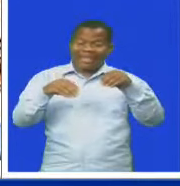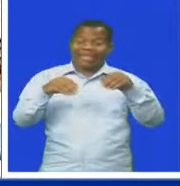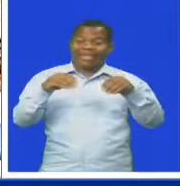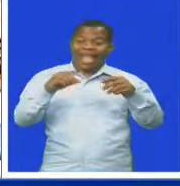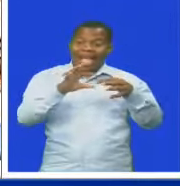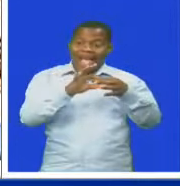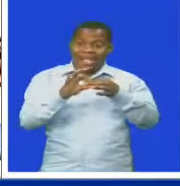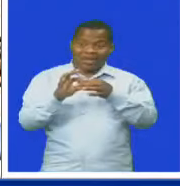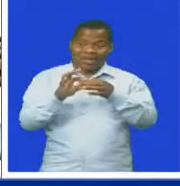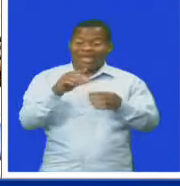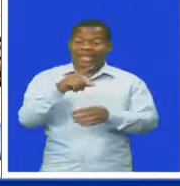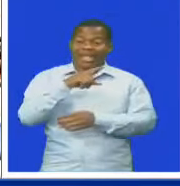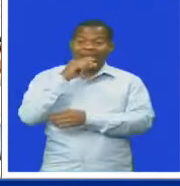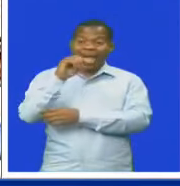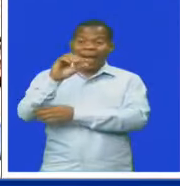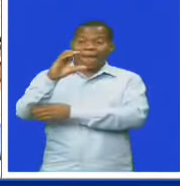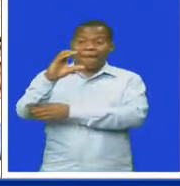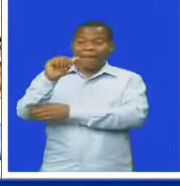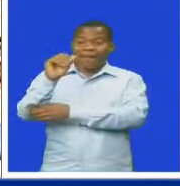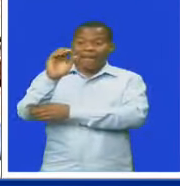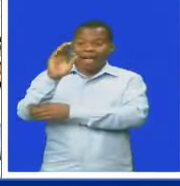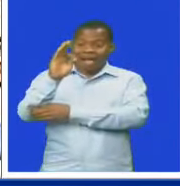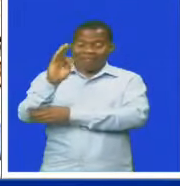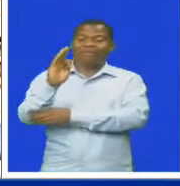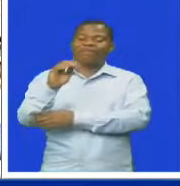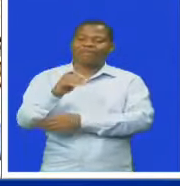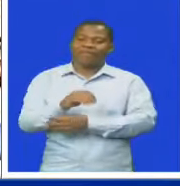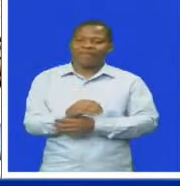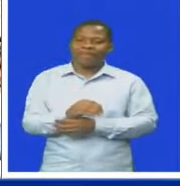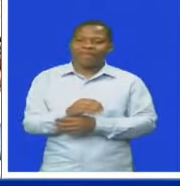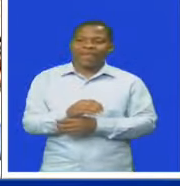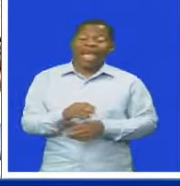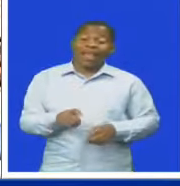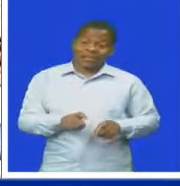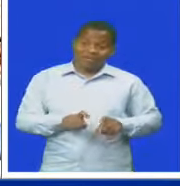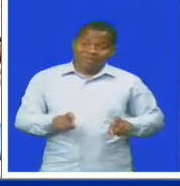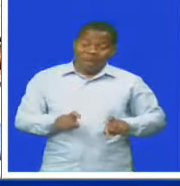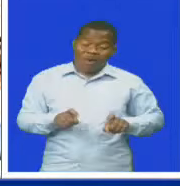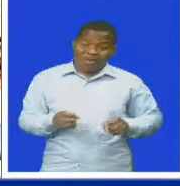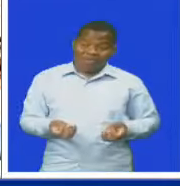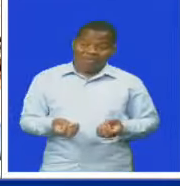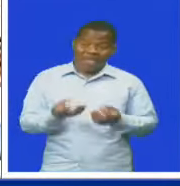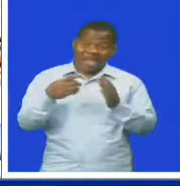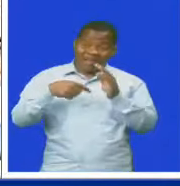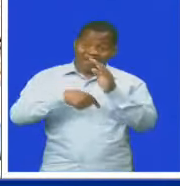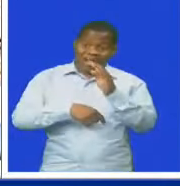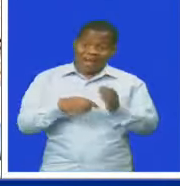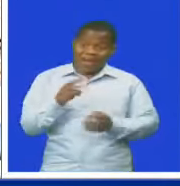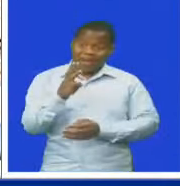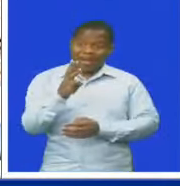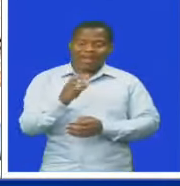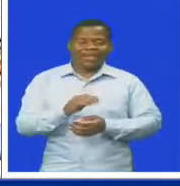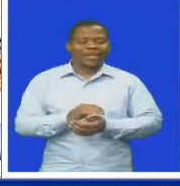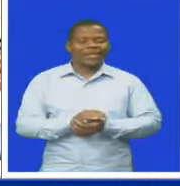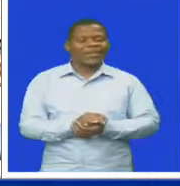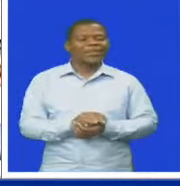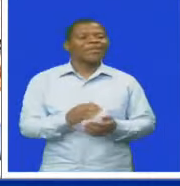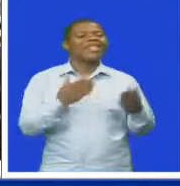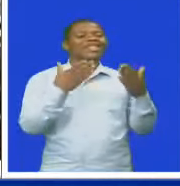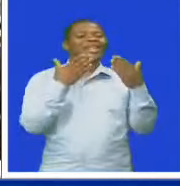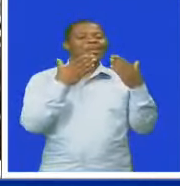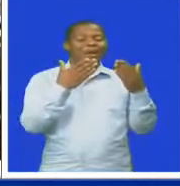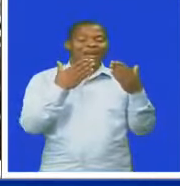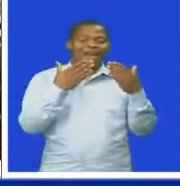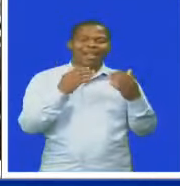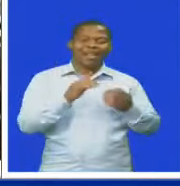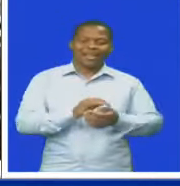ibhola khona lapha eAfrika iCAF kepha ke tonke leto bengalokugcwele umbukeli tatfola nasekusikhathi setemidlalo sibonge kakhulu Temkosi